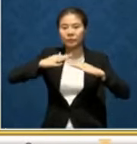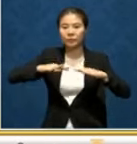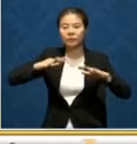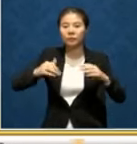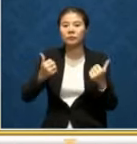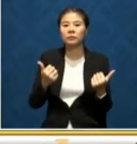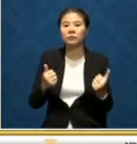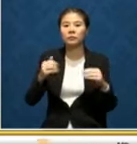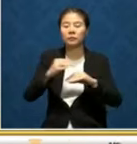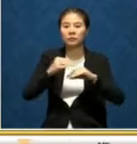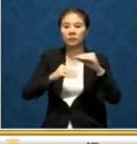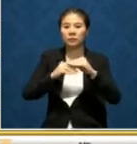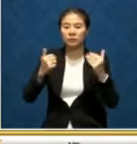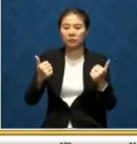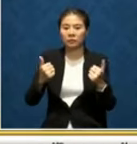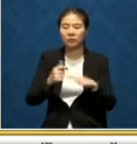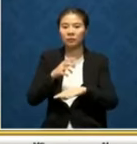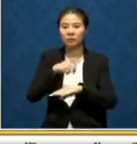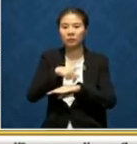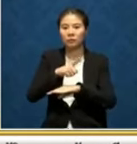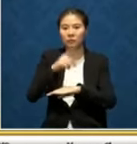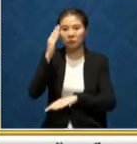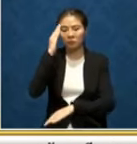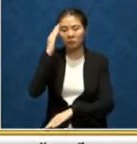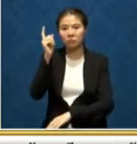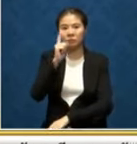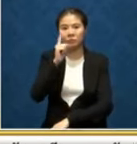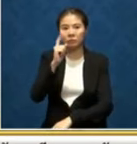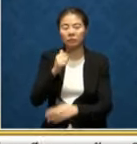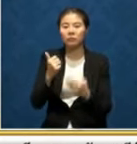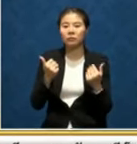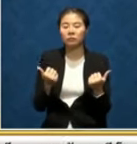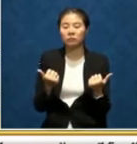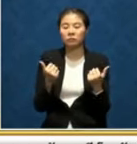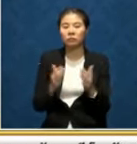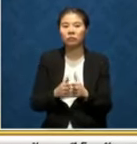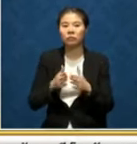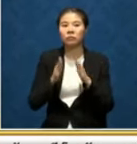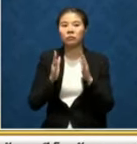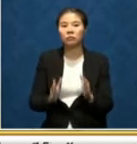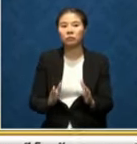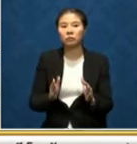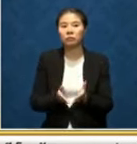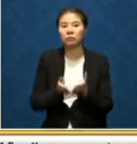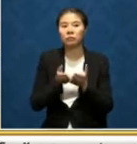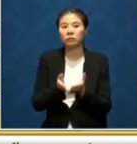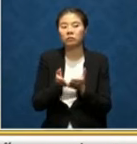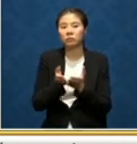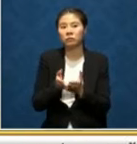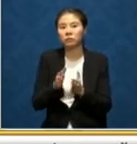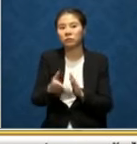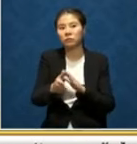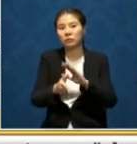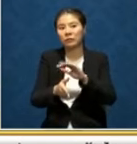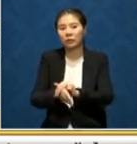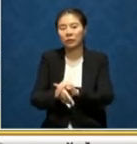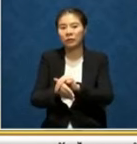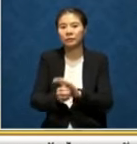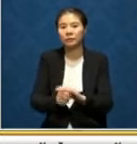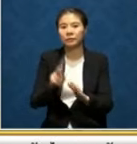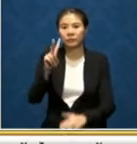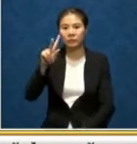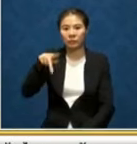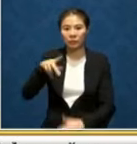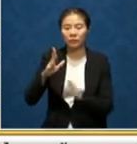การนี้แต่ท่านประธานทราบไหมคะว่ามีชาวประมงใน 2พื้นที่นี้มากกว่า 2,000คนค่ะในแหลมฉบังในชลบุรี